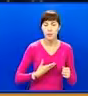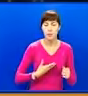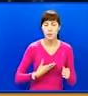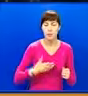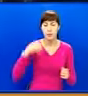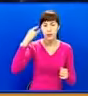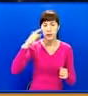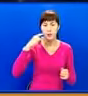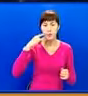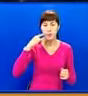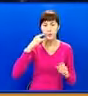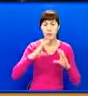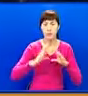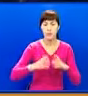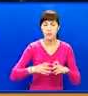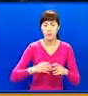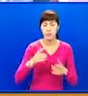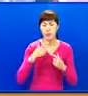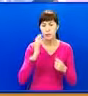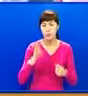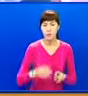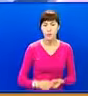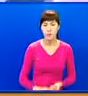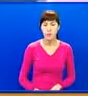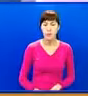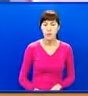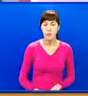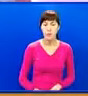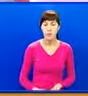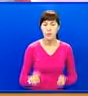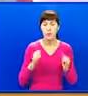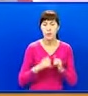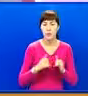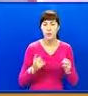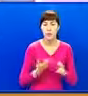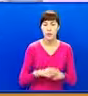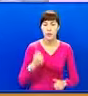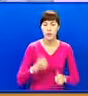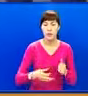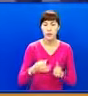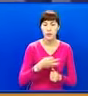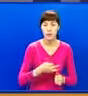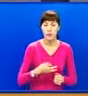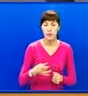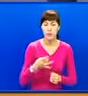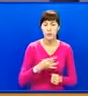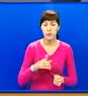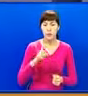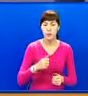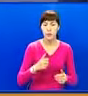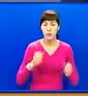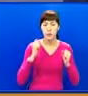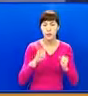біздің Қазақстанның әлемде аты шығады деп ойлаймын. Ұлттық спорт түрін жандандыратын бұл жарысқа облысымыздың барлық ауданынан 100-ге